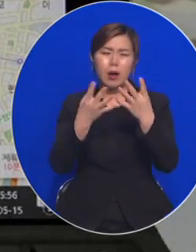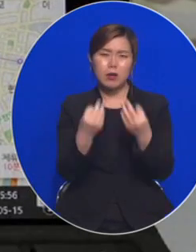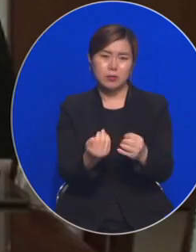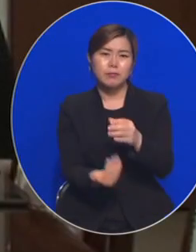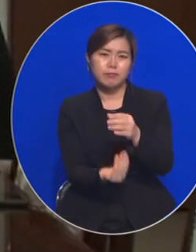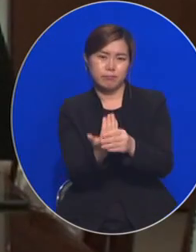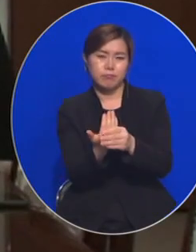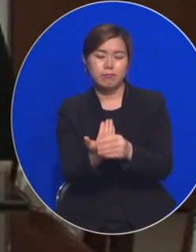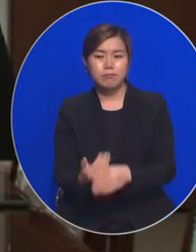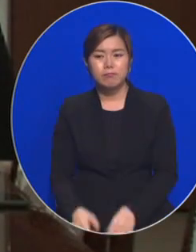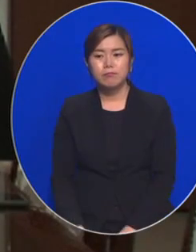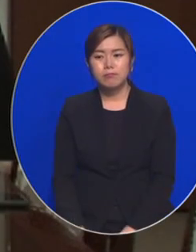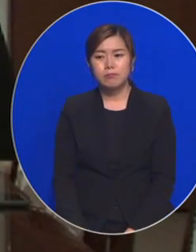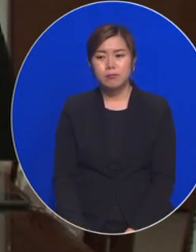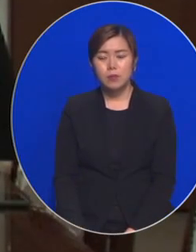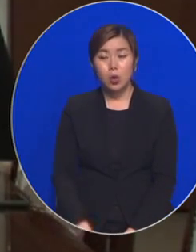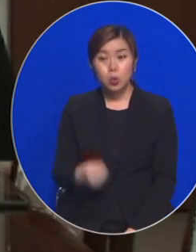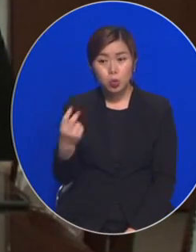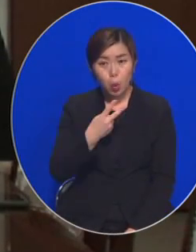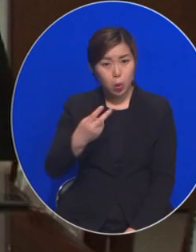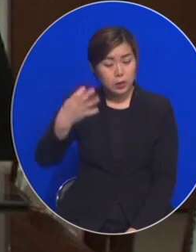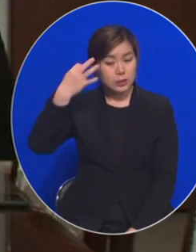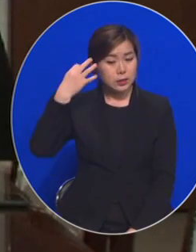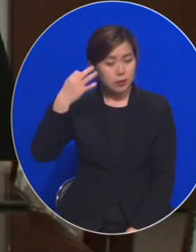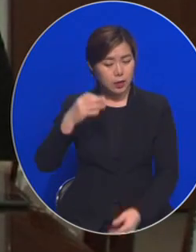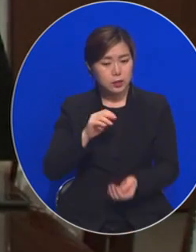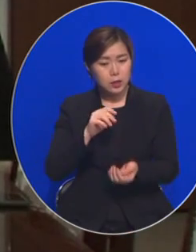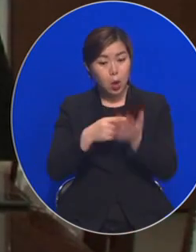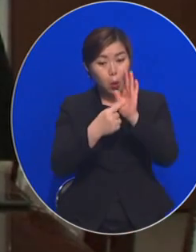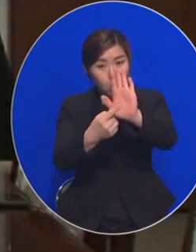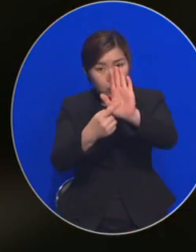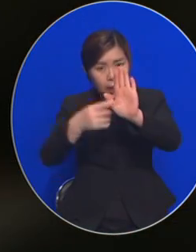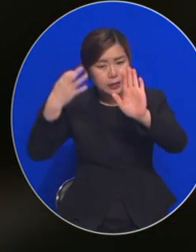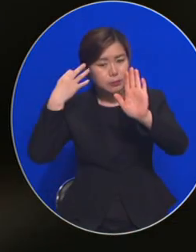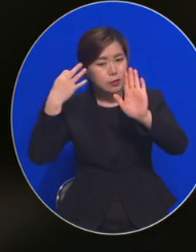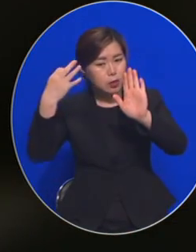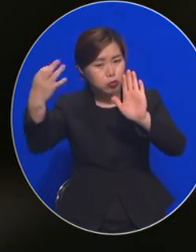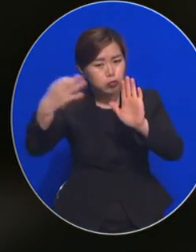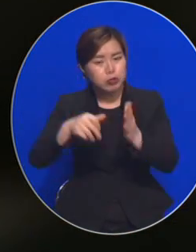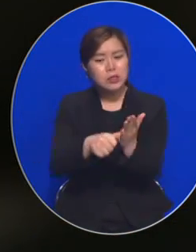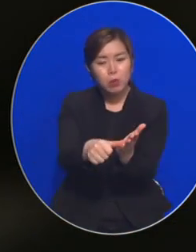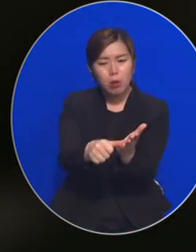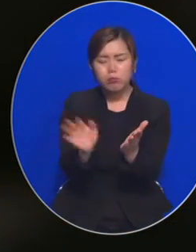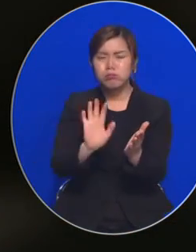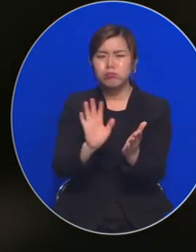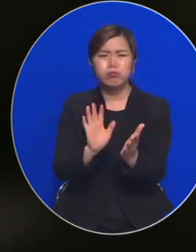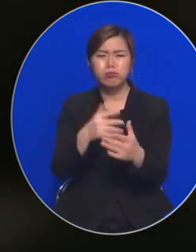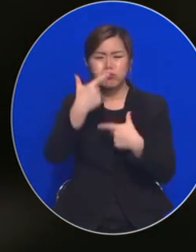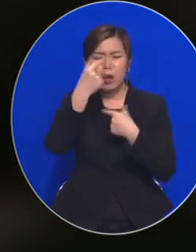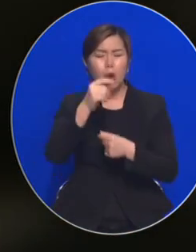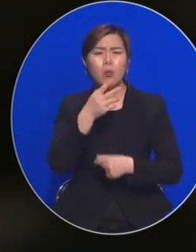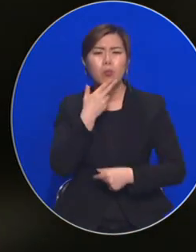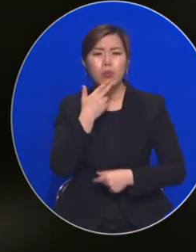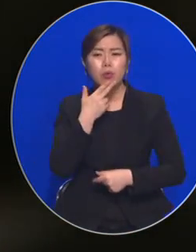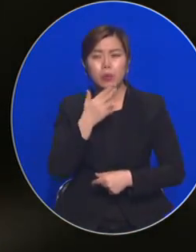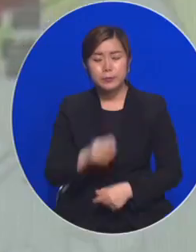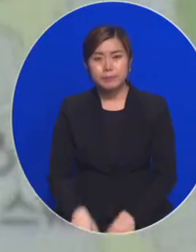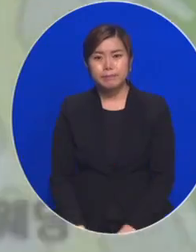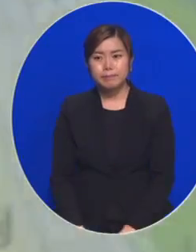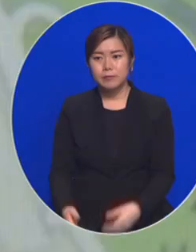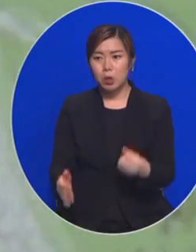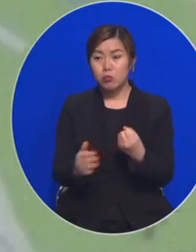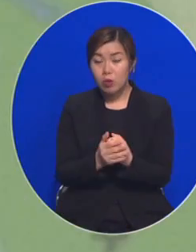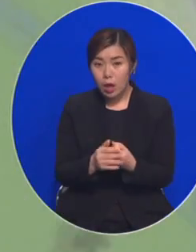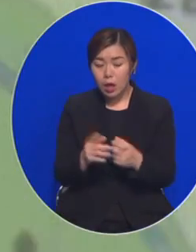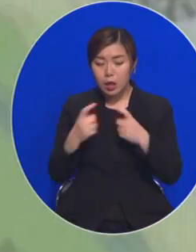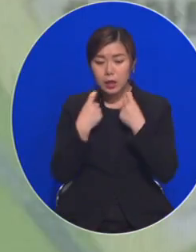발견됐습니다. 14일 뒤 삭제하라는 방침도 지켜지지 않았습니다. 이에 따라 계보위는 확진자 식별 정보